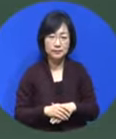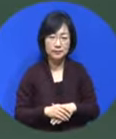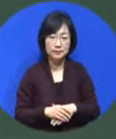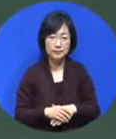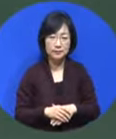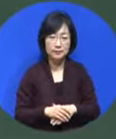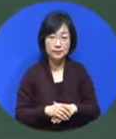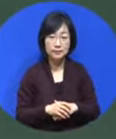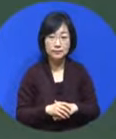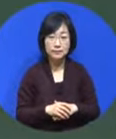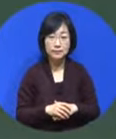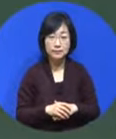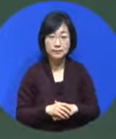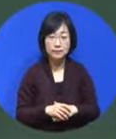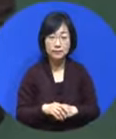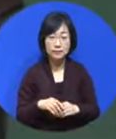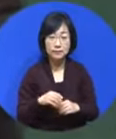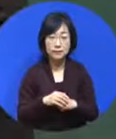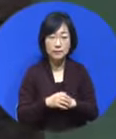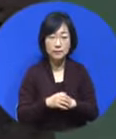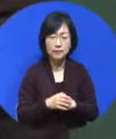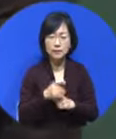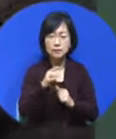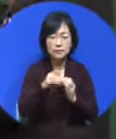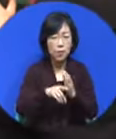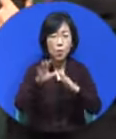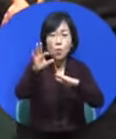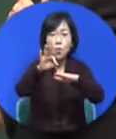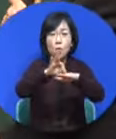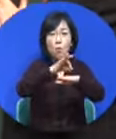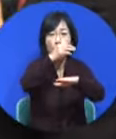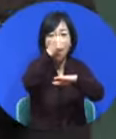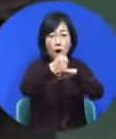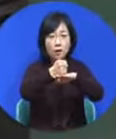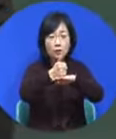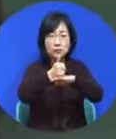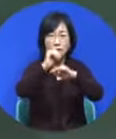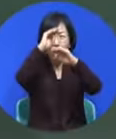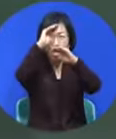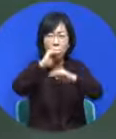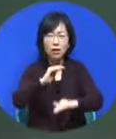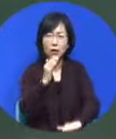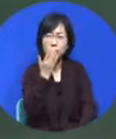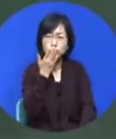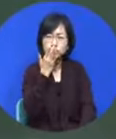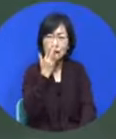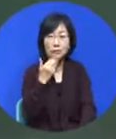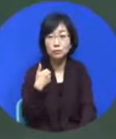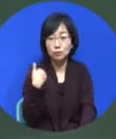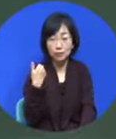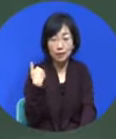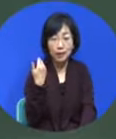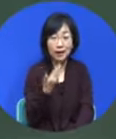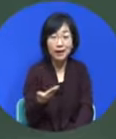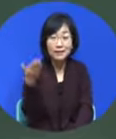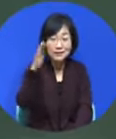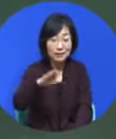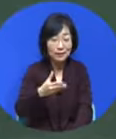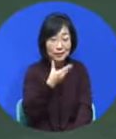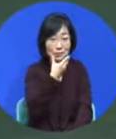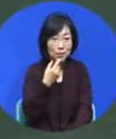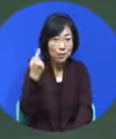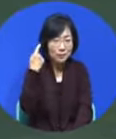성취자 그때 황제는 뭔 말인지게 뭔 말이냐 말 모르는데 암 세력은 무너지게 되